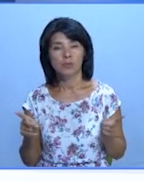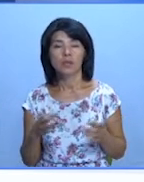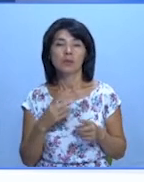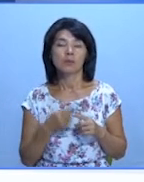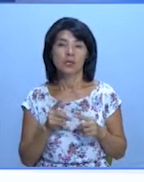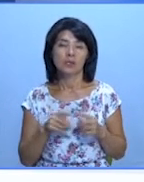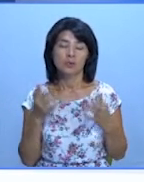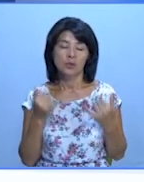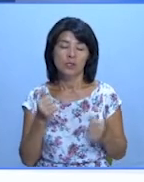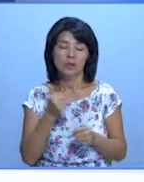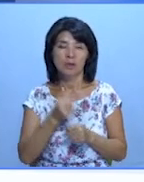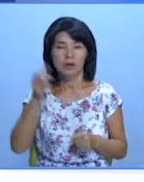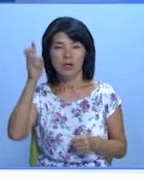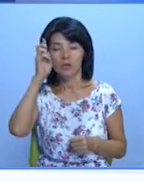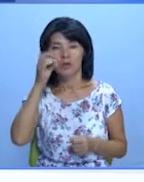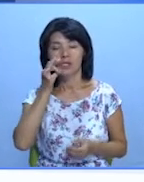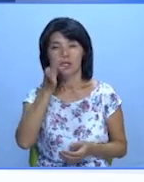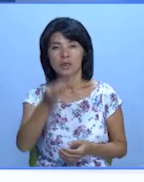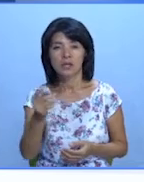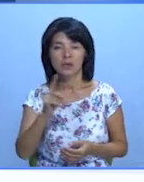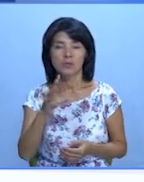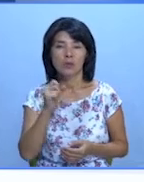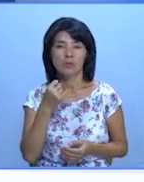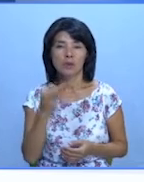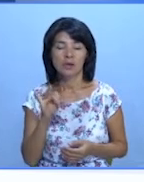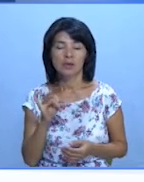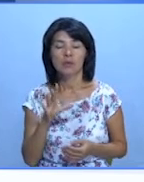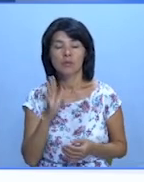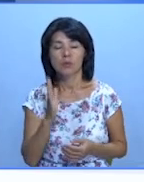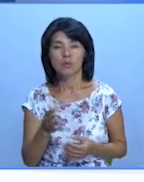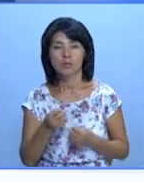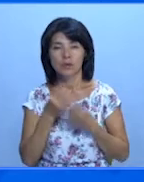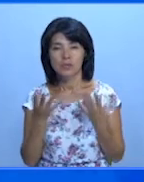Жомарт Тоқаевтың Абай рухани реформатор атты мақаласы жарық көрді.